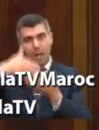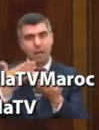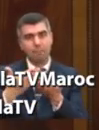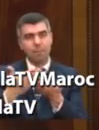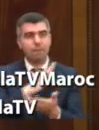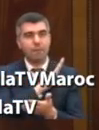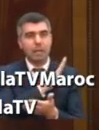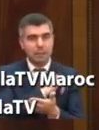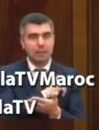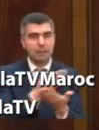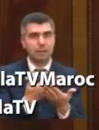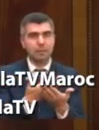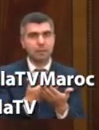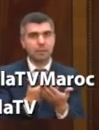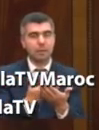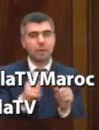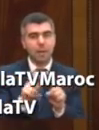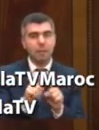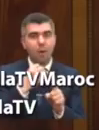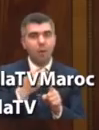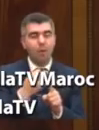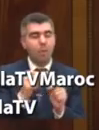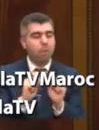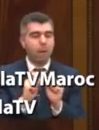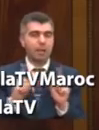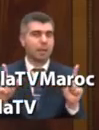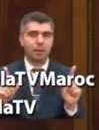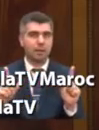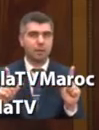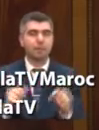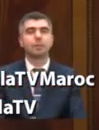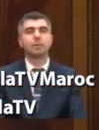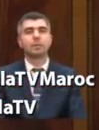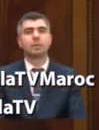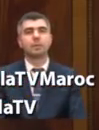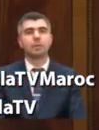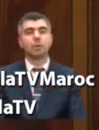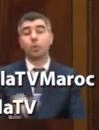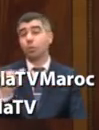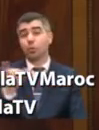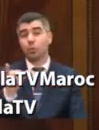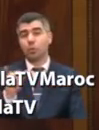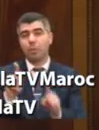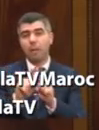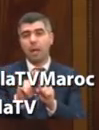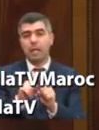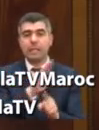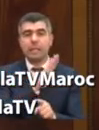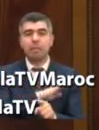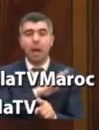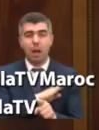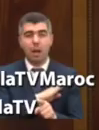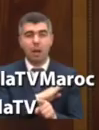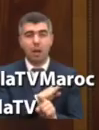واقع الحال يقول من يستسلم أولا؟ هل يستسلم السجان أم